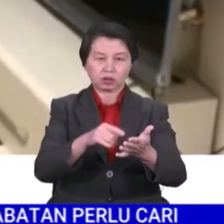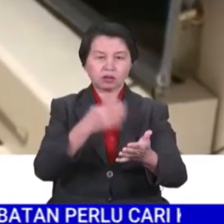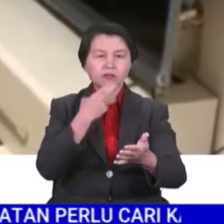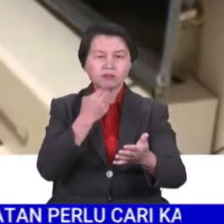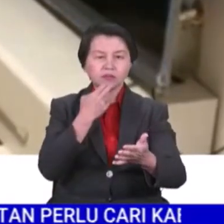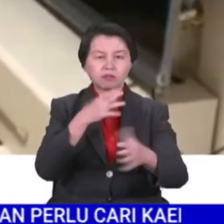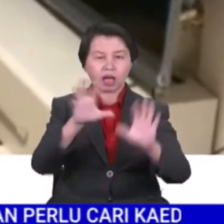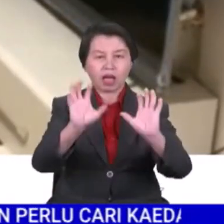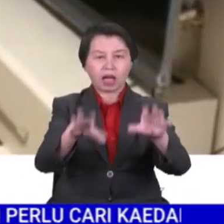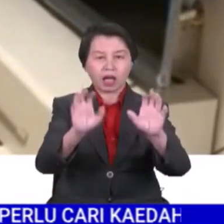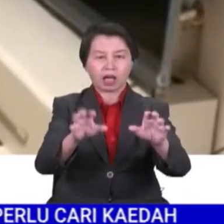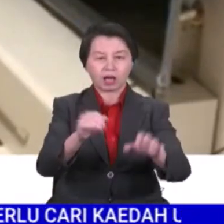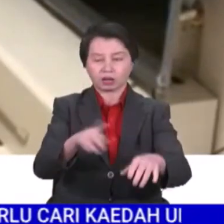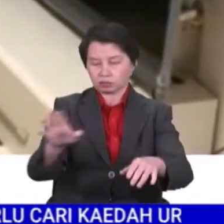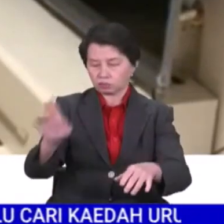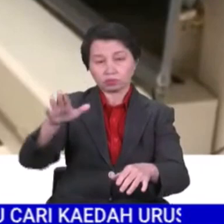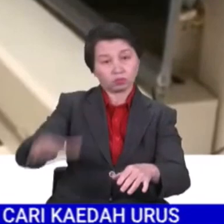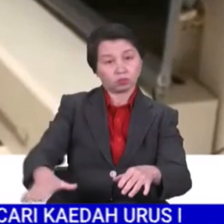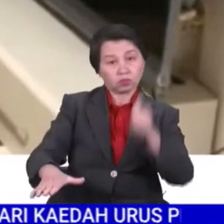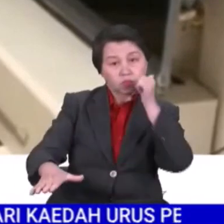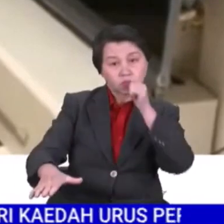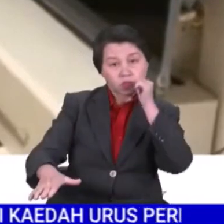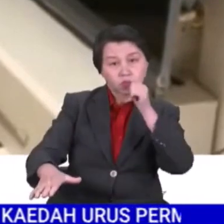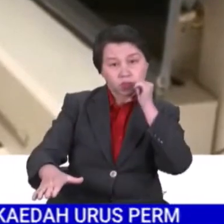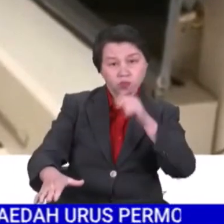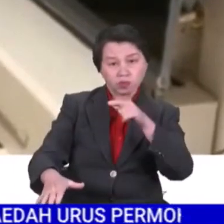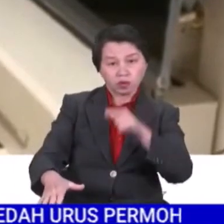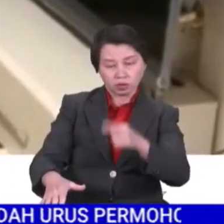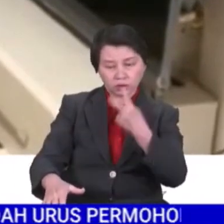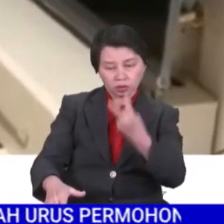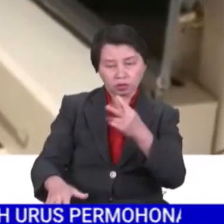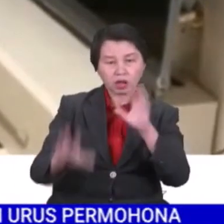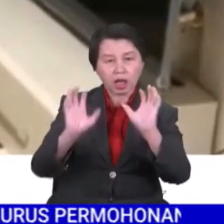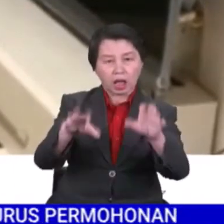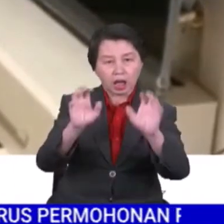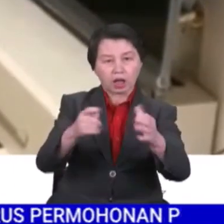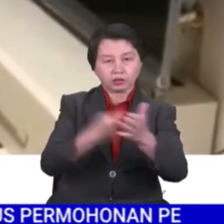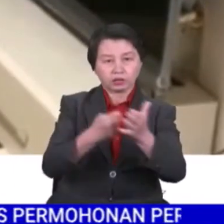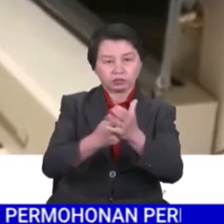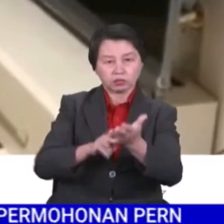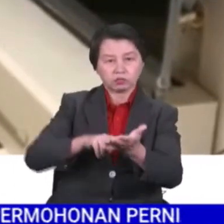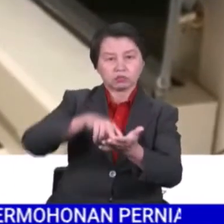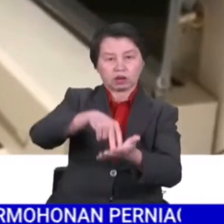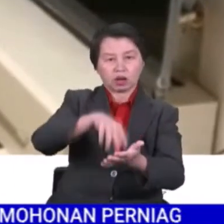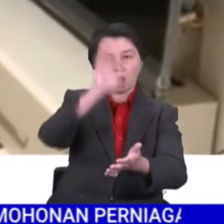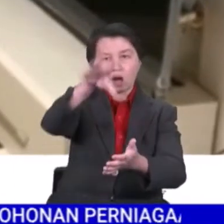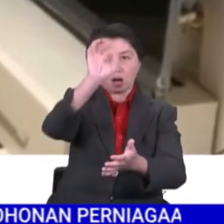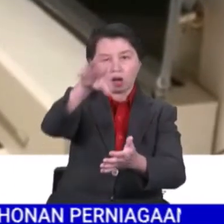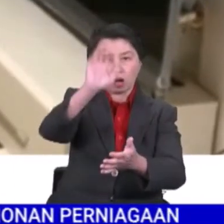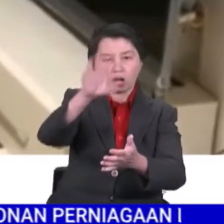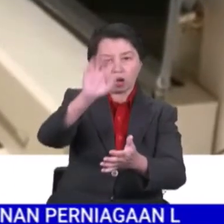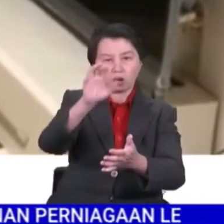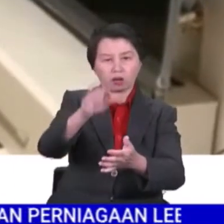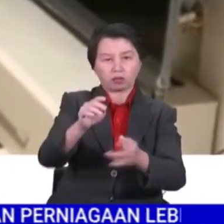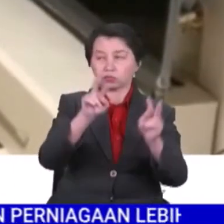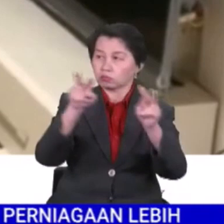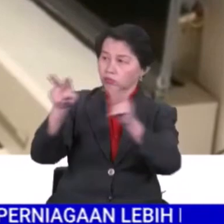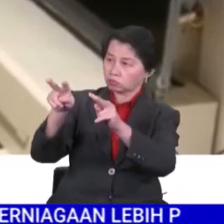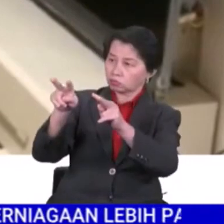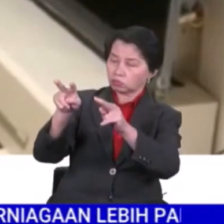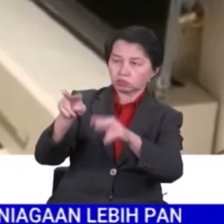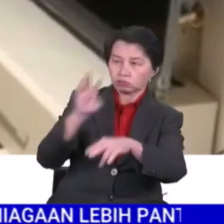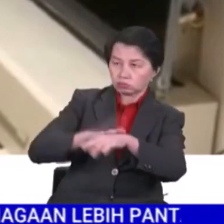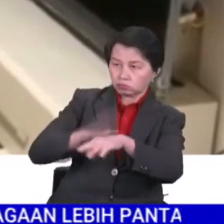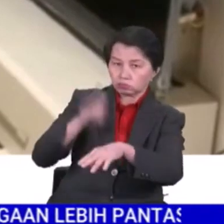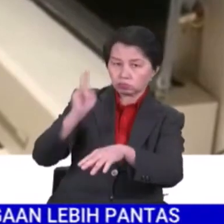comel seekor anjing dan seorang kanak-kanak perempuan. Reaksi seekor anjing tiba-tiba bangun dan menyalak sambil memandang ke arah pintu